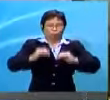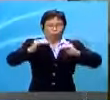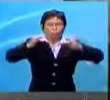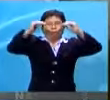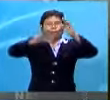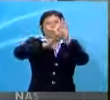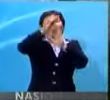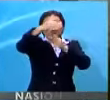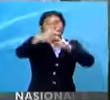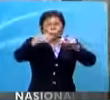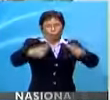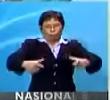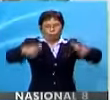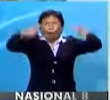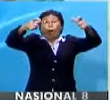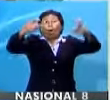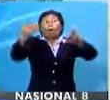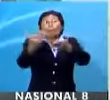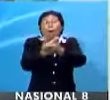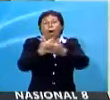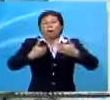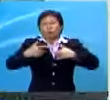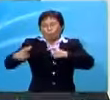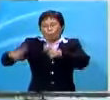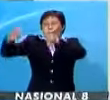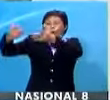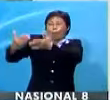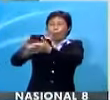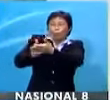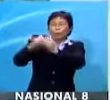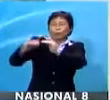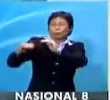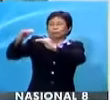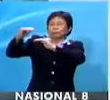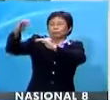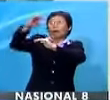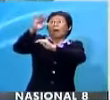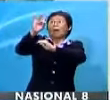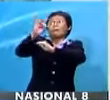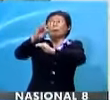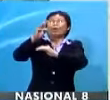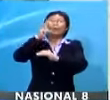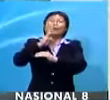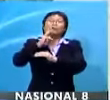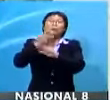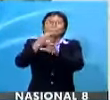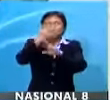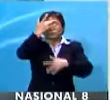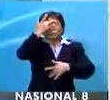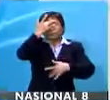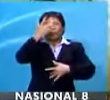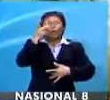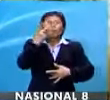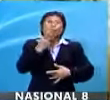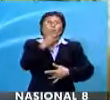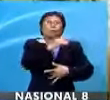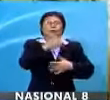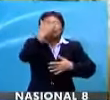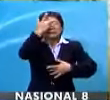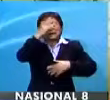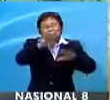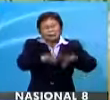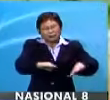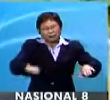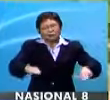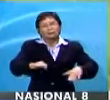membangunkan blok baharu ia meliputi sebuah lagi blok baharu empat tingkat menempatkan blok wanita yang menyediakan rawatan sakit Puan dan kanak-kanak Dalam